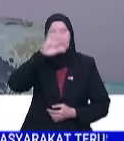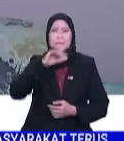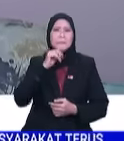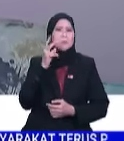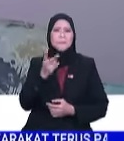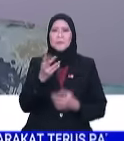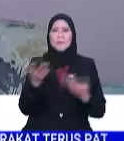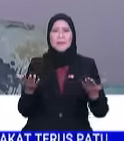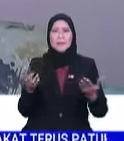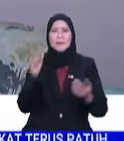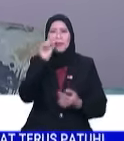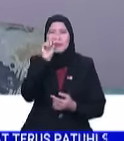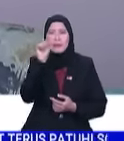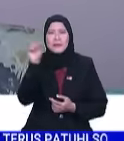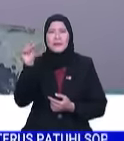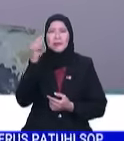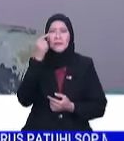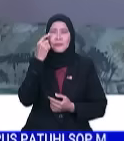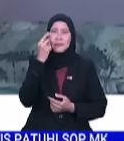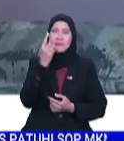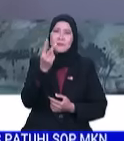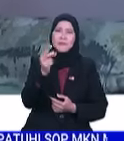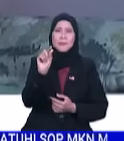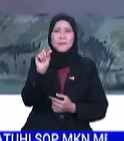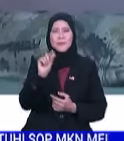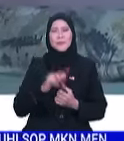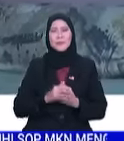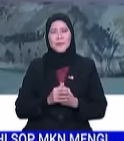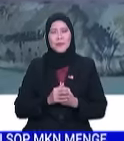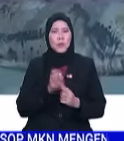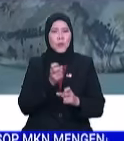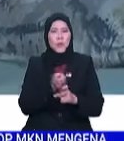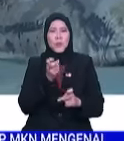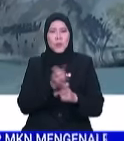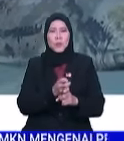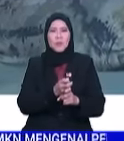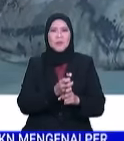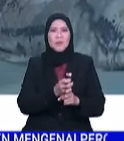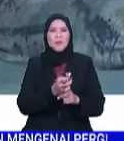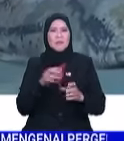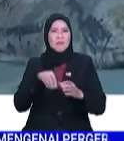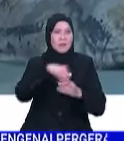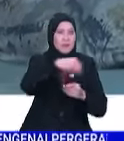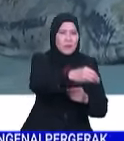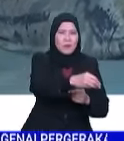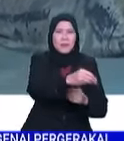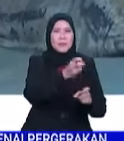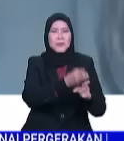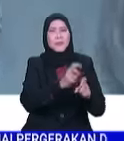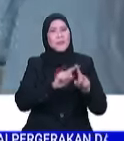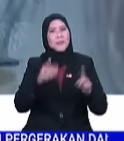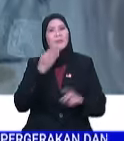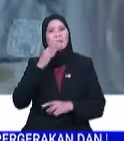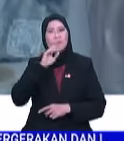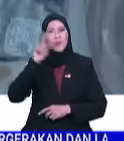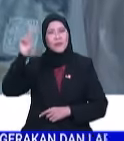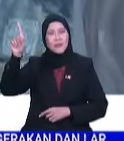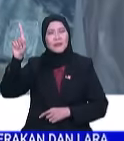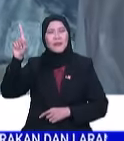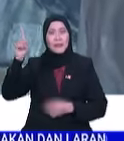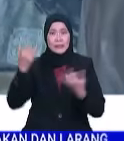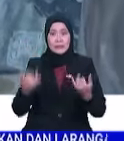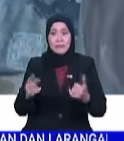ke. Nampak sikit-sikit lah tapi susah jugalah. Tapi alhamdulillah yang